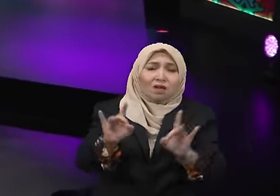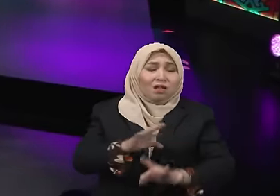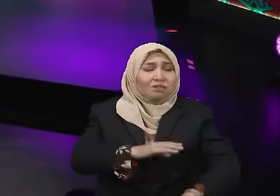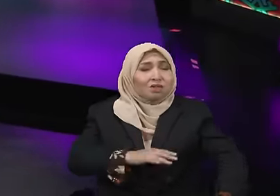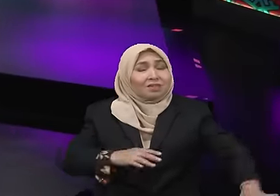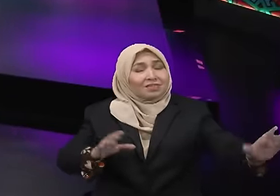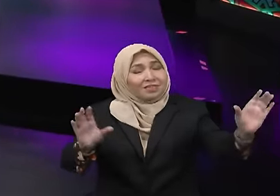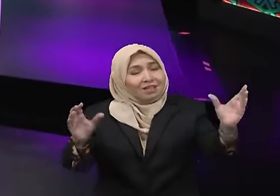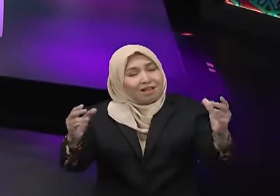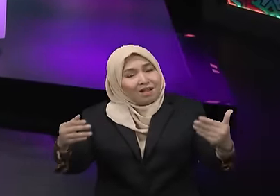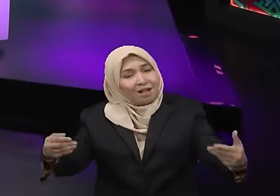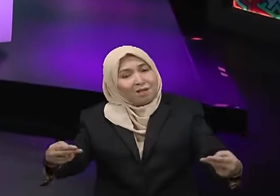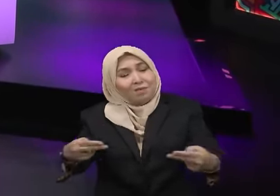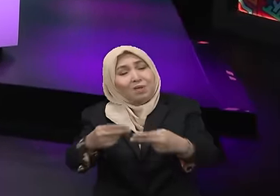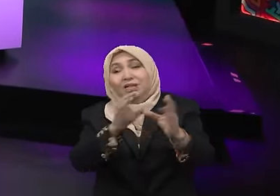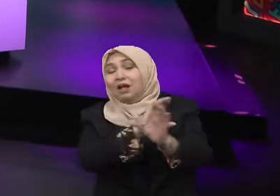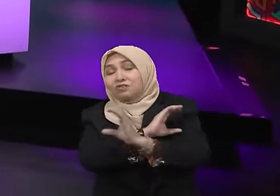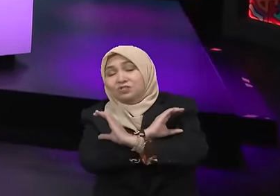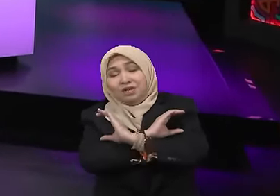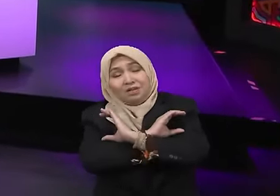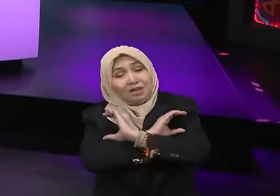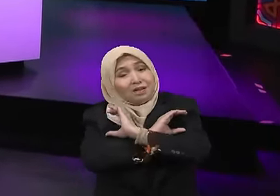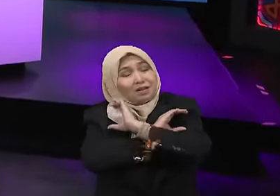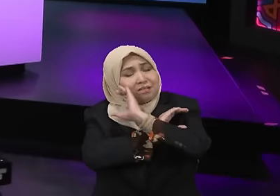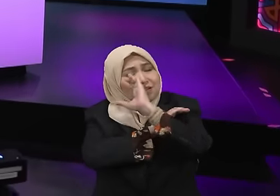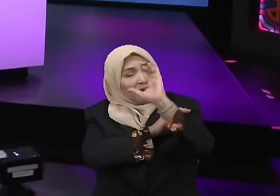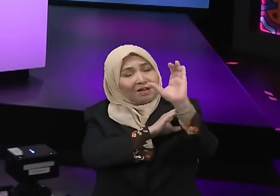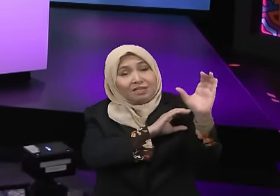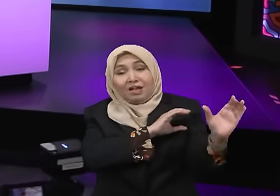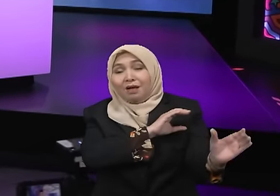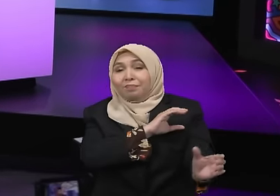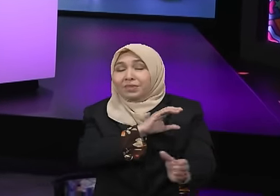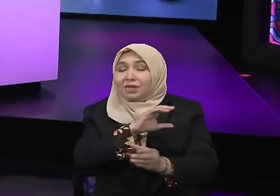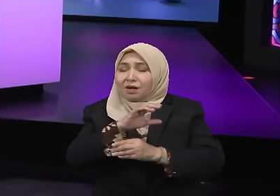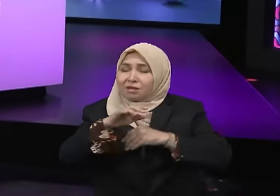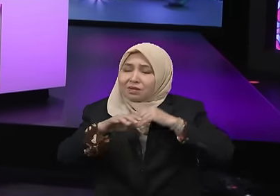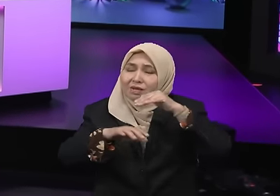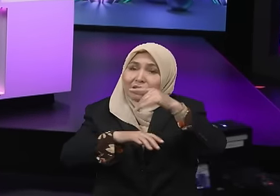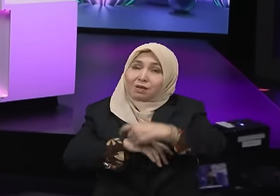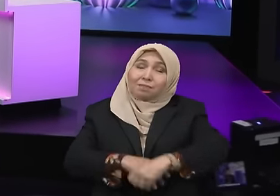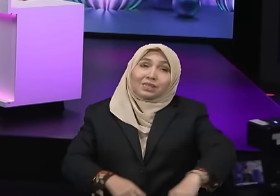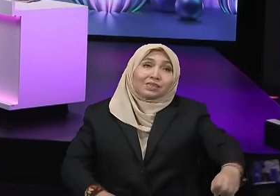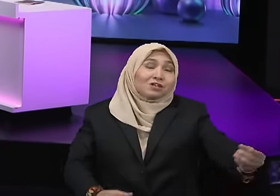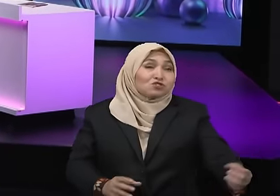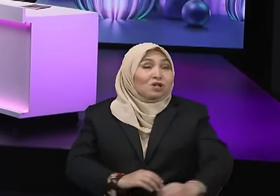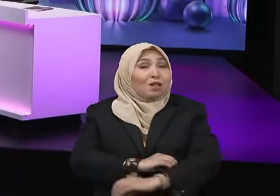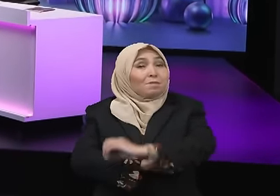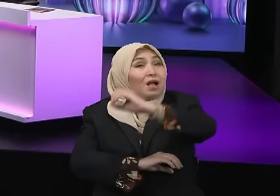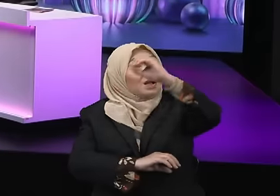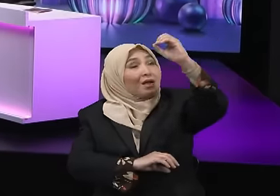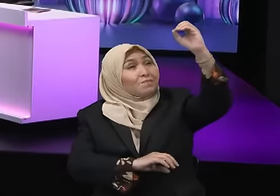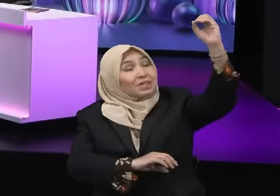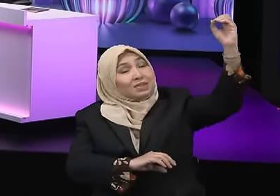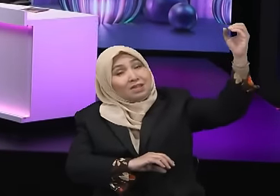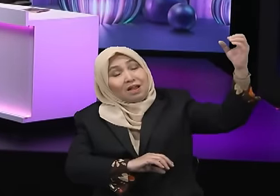Siratan cinta biar di jemala mentari dan